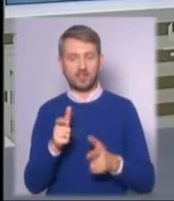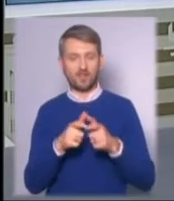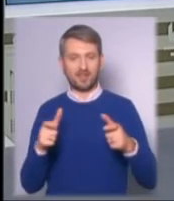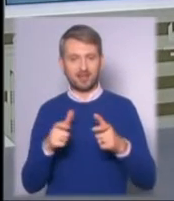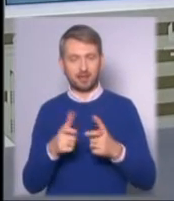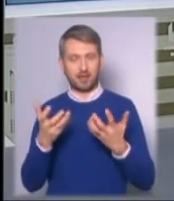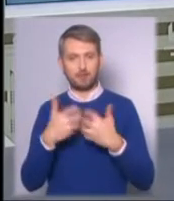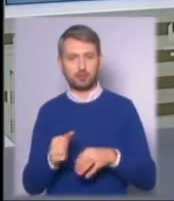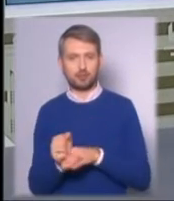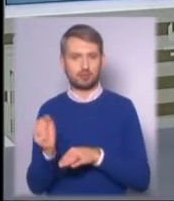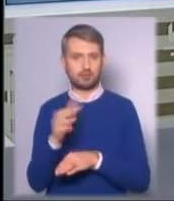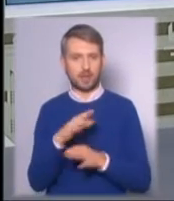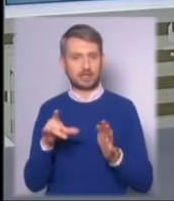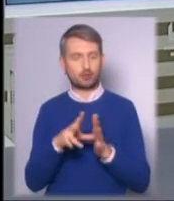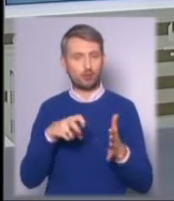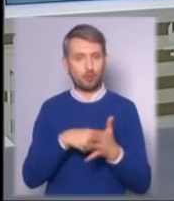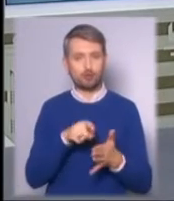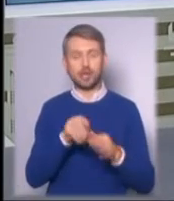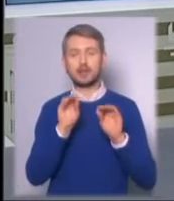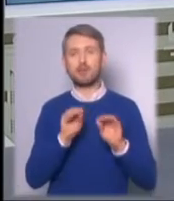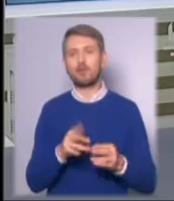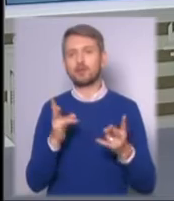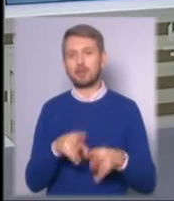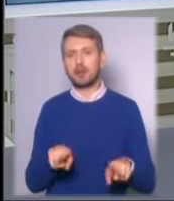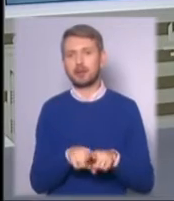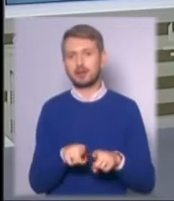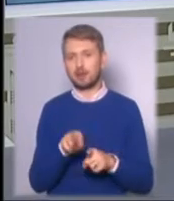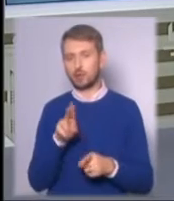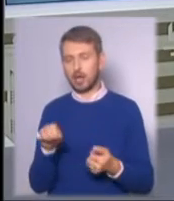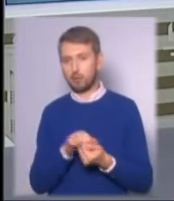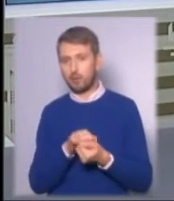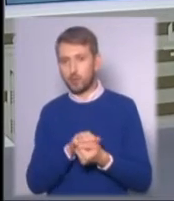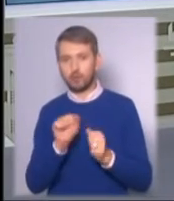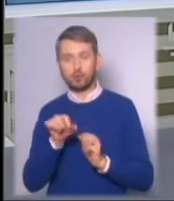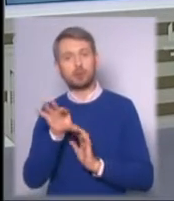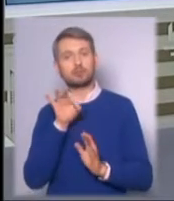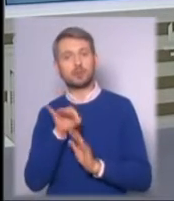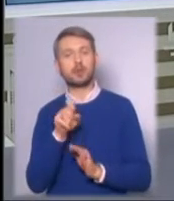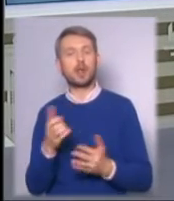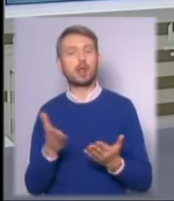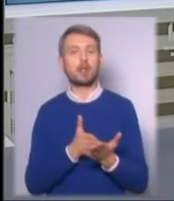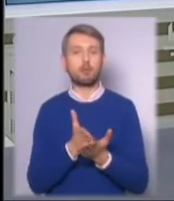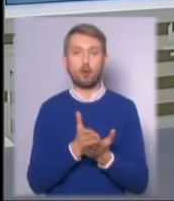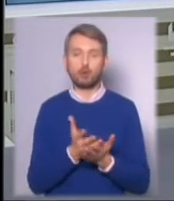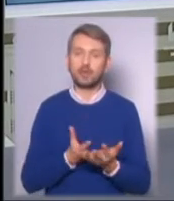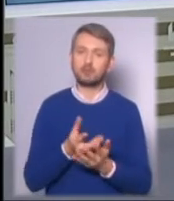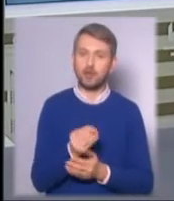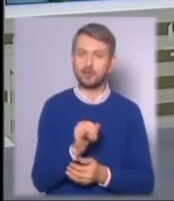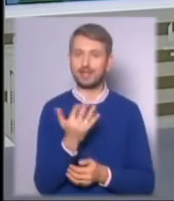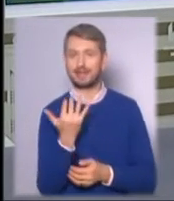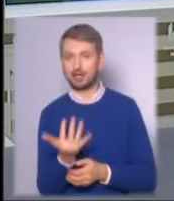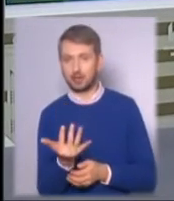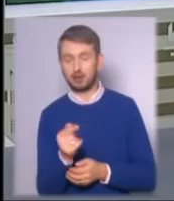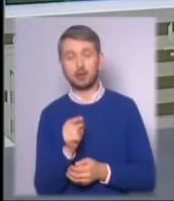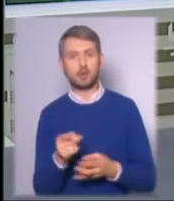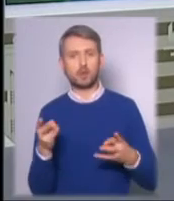на електронну пошту. Заповнювати їх треба так само, як і паперові. Можна обирати, за які послуги сплачувати та скільки. Процедура потребує